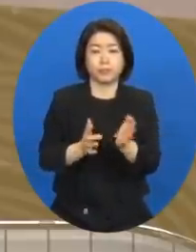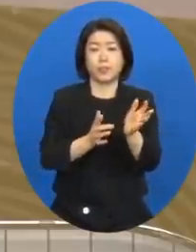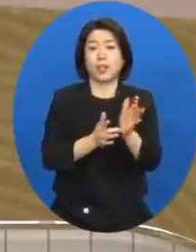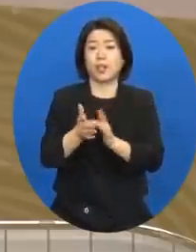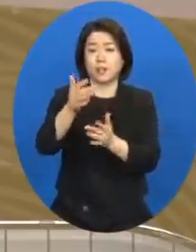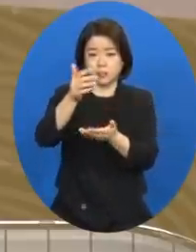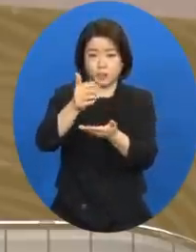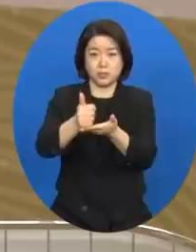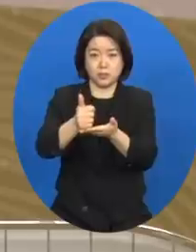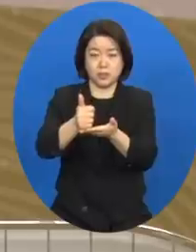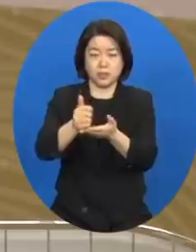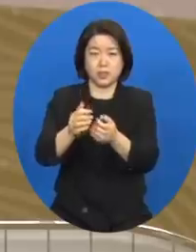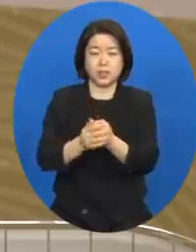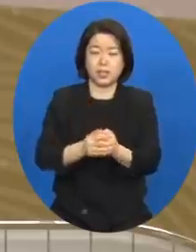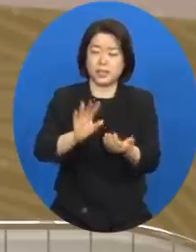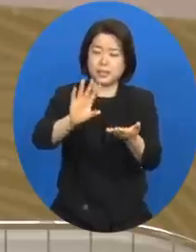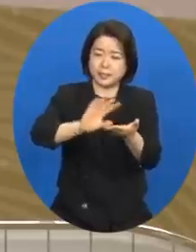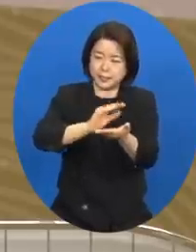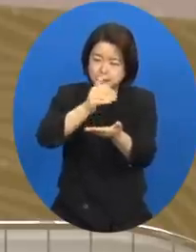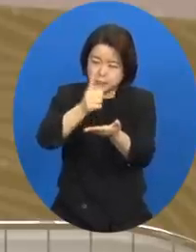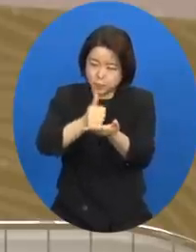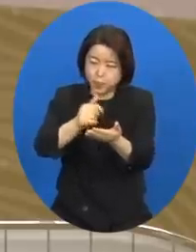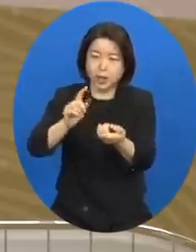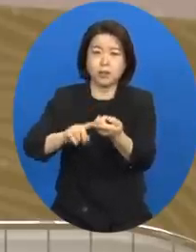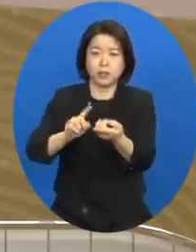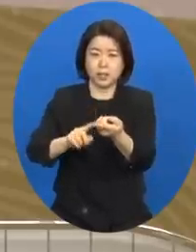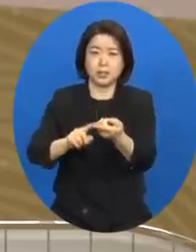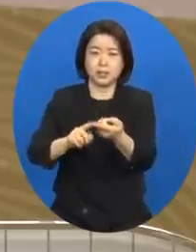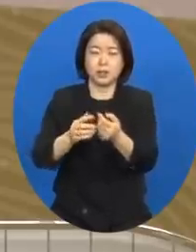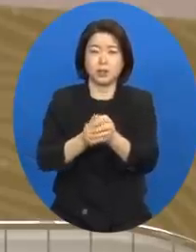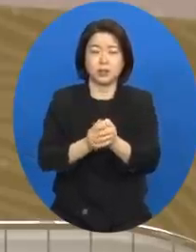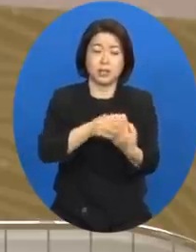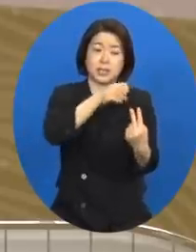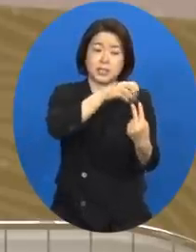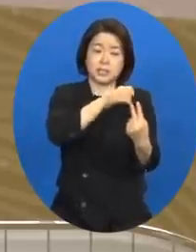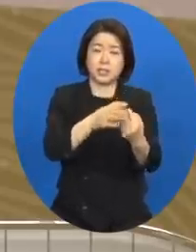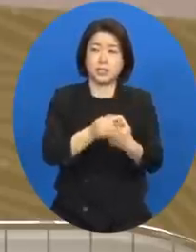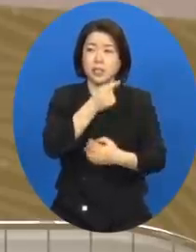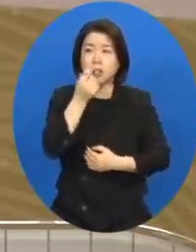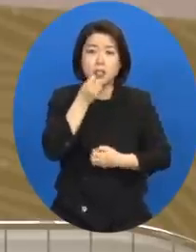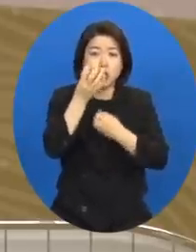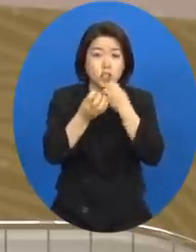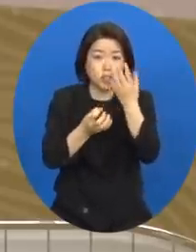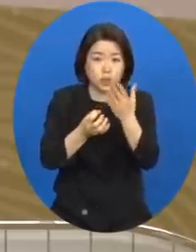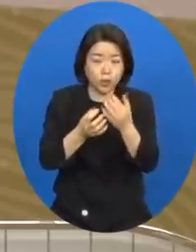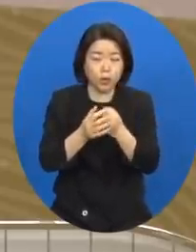예수님께서 그리스도라는 사실을 세례 요한이 증거하니까